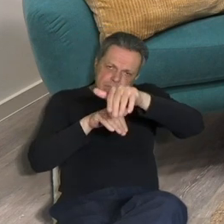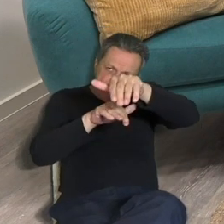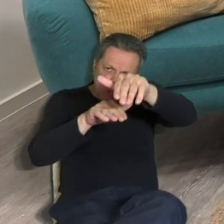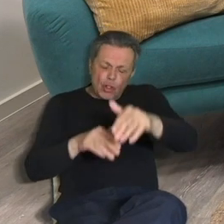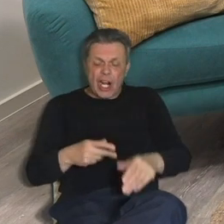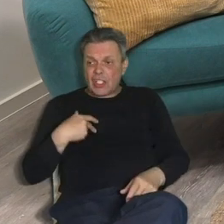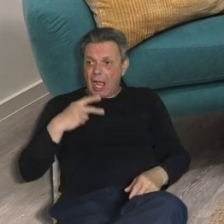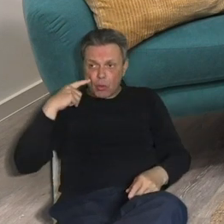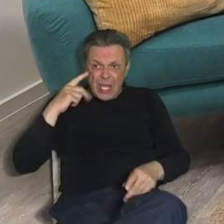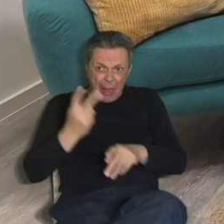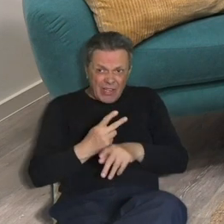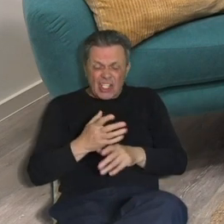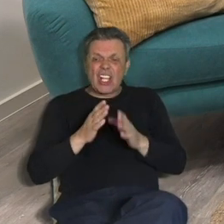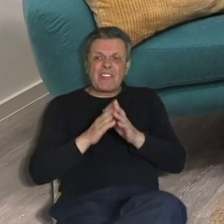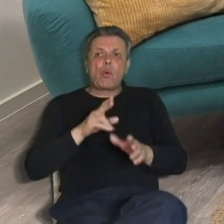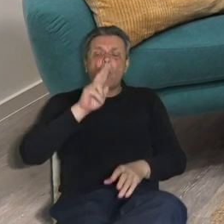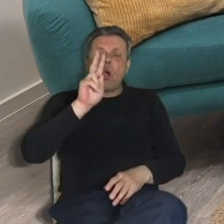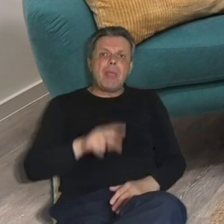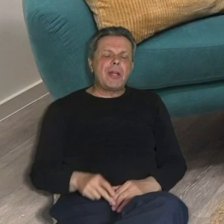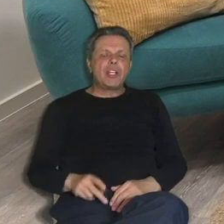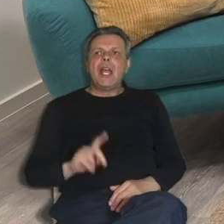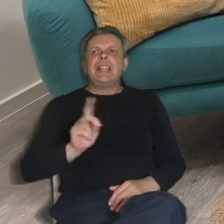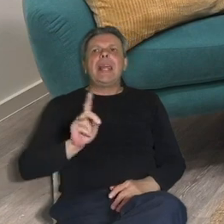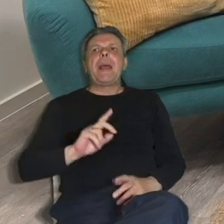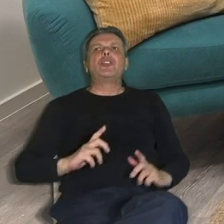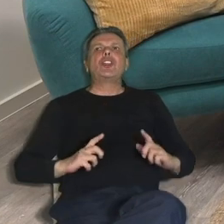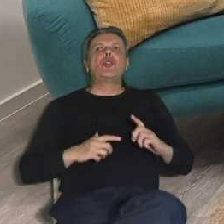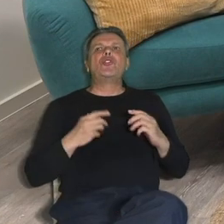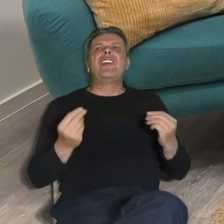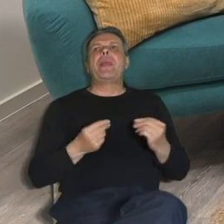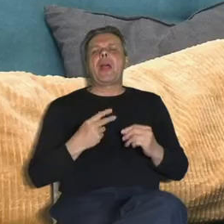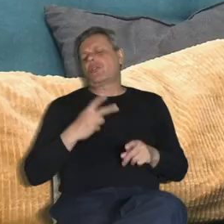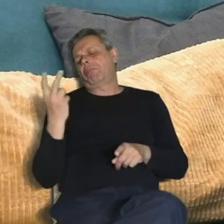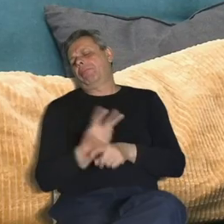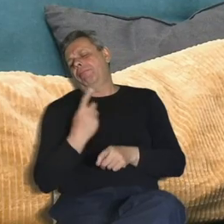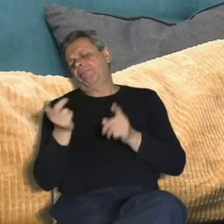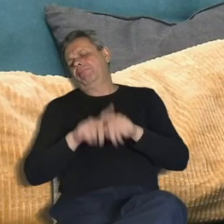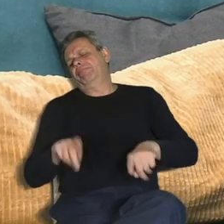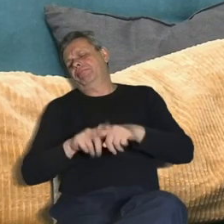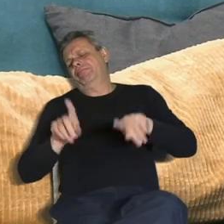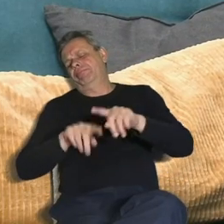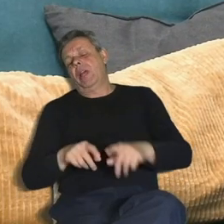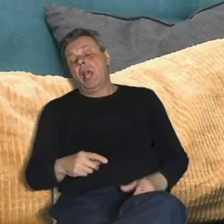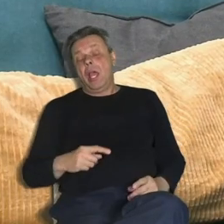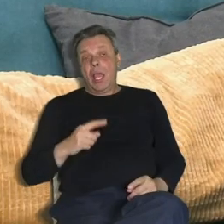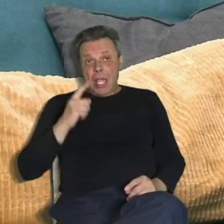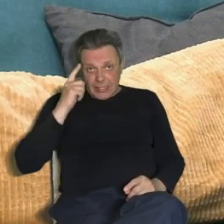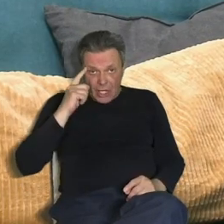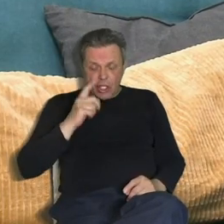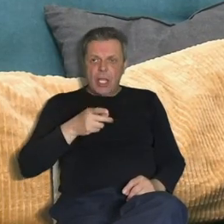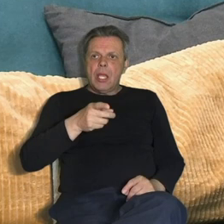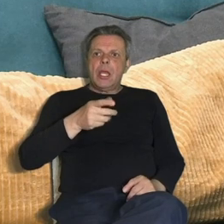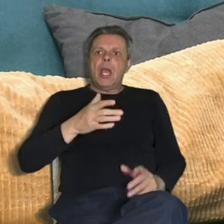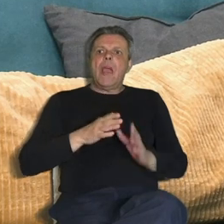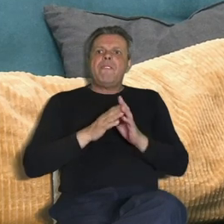navikneš na ovu kapelicu ili crkvu koju imaš ovdje, ne možeš doživjeti nešto. To je odlazak u trgovinu. Znači, nešto mora, dakle, očito ti vjera